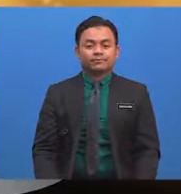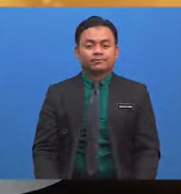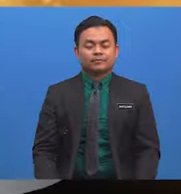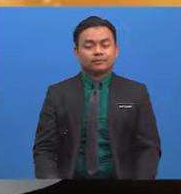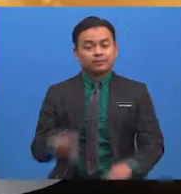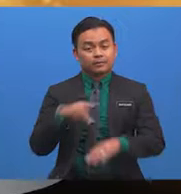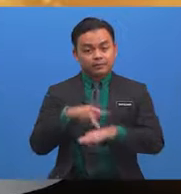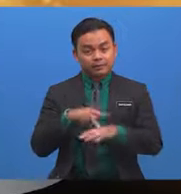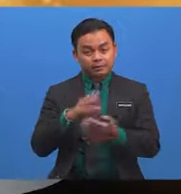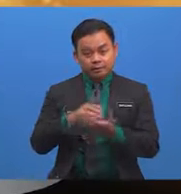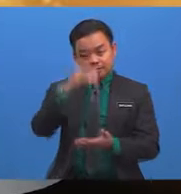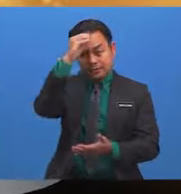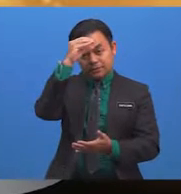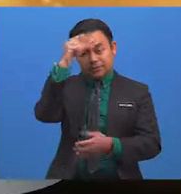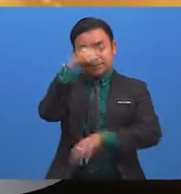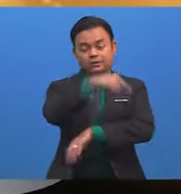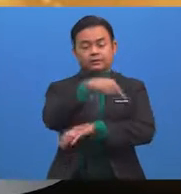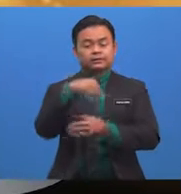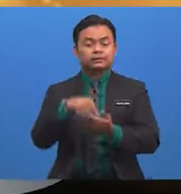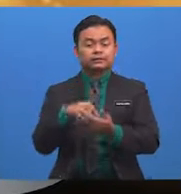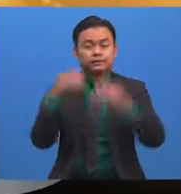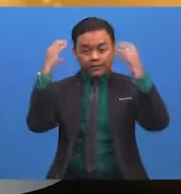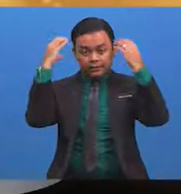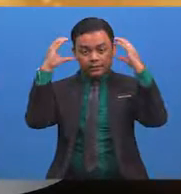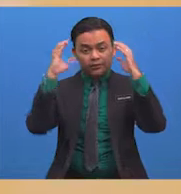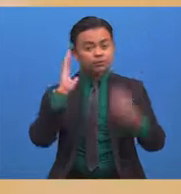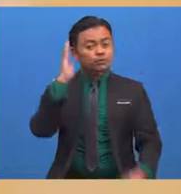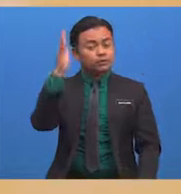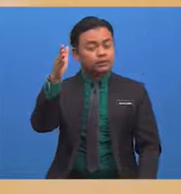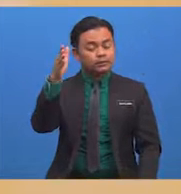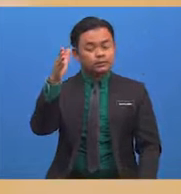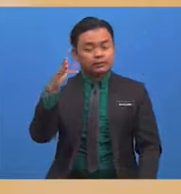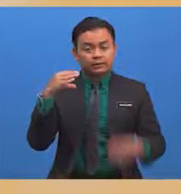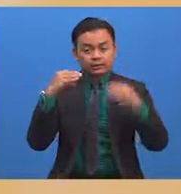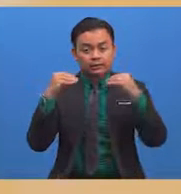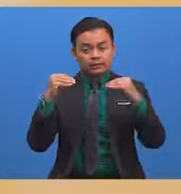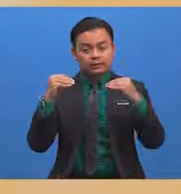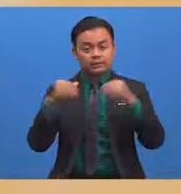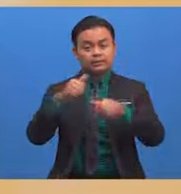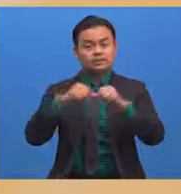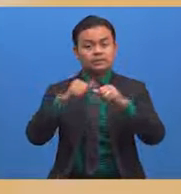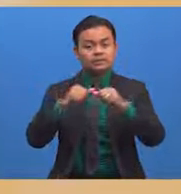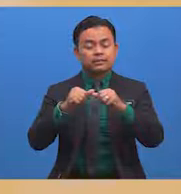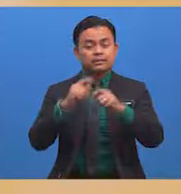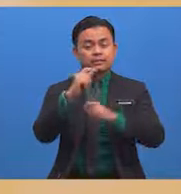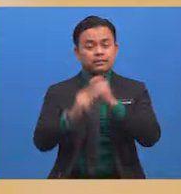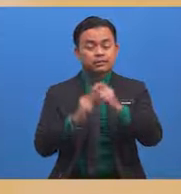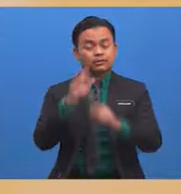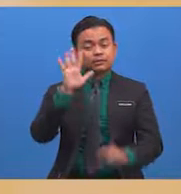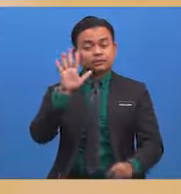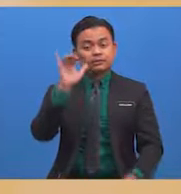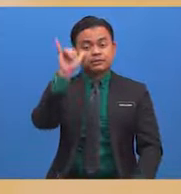Pada pembelajaran kali ini, cikgu akan menerangkan topik sains tahun 5